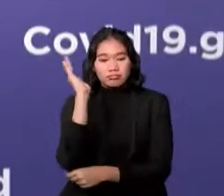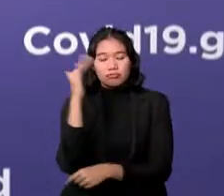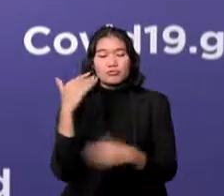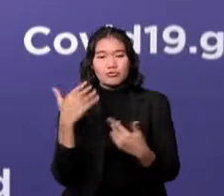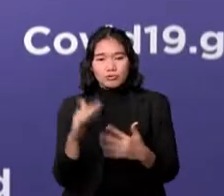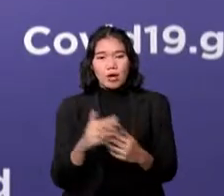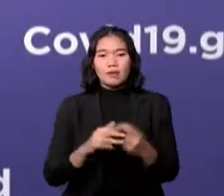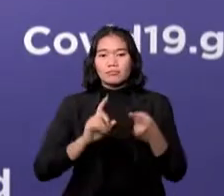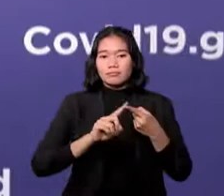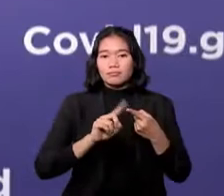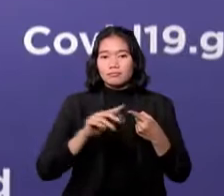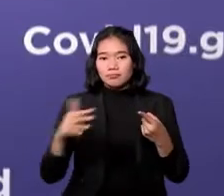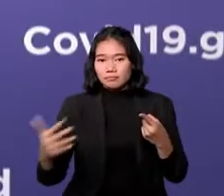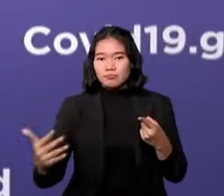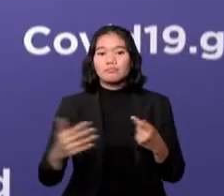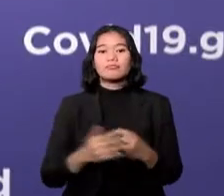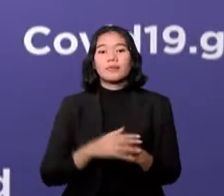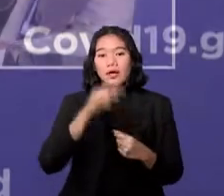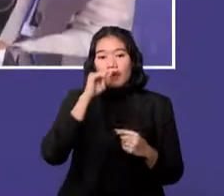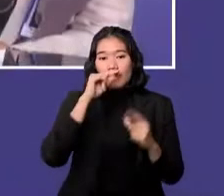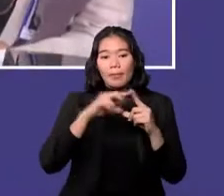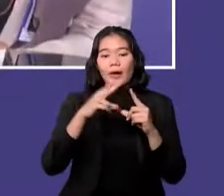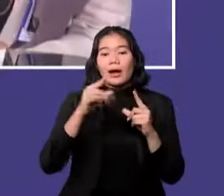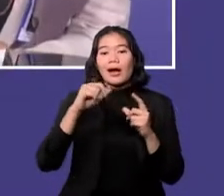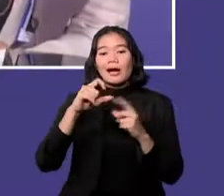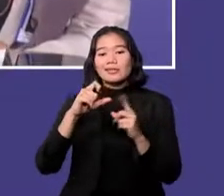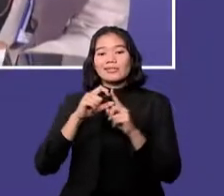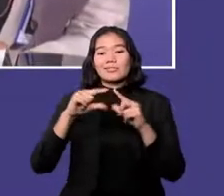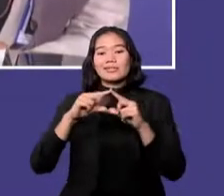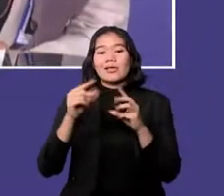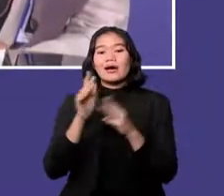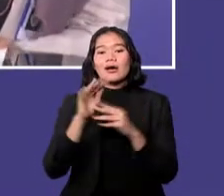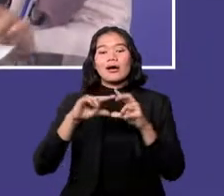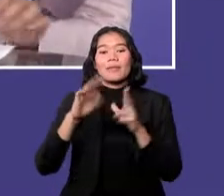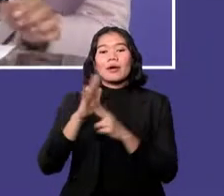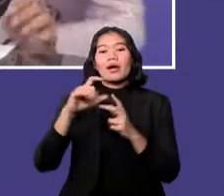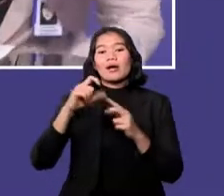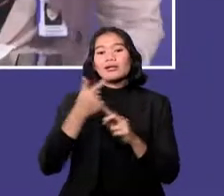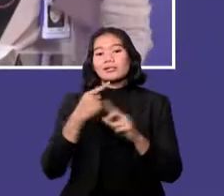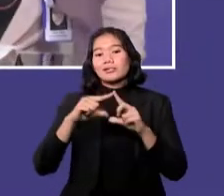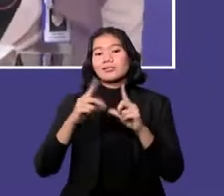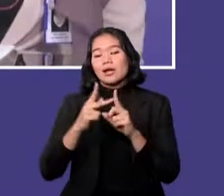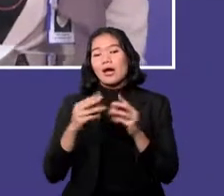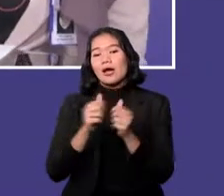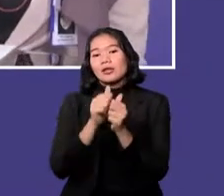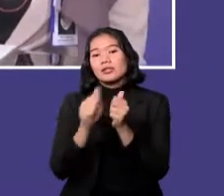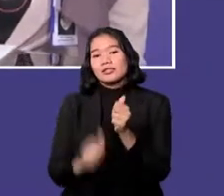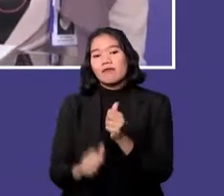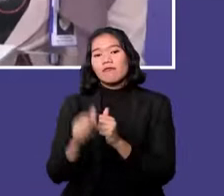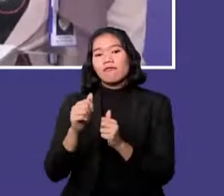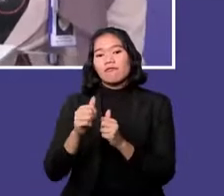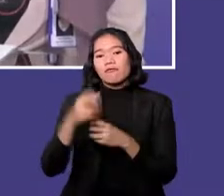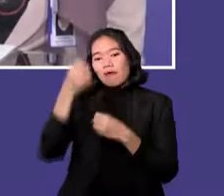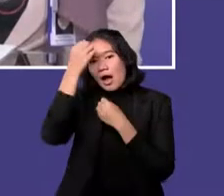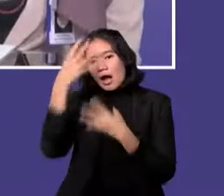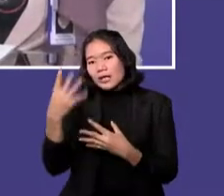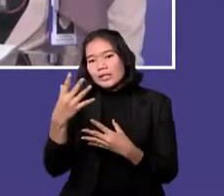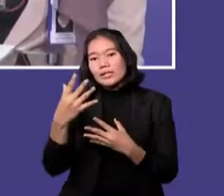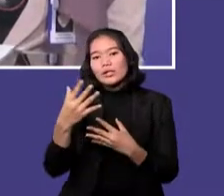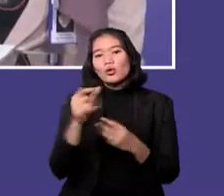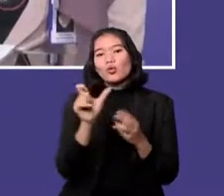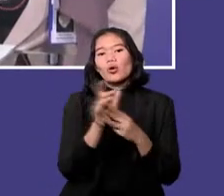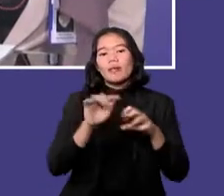sekali. Yang pertama adalah Bapak Aris Darmansyah Adi Saputra. Beliau adalah staf ahli bidang usaha